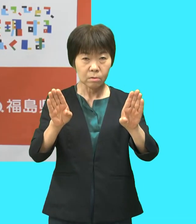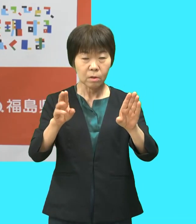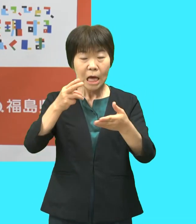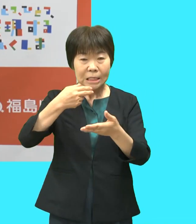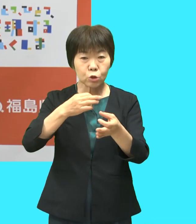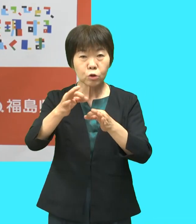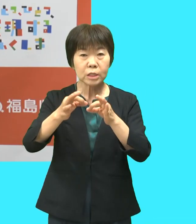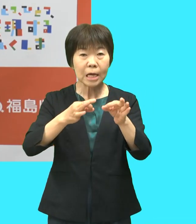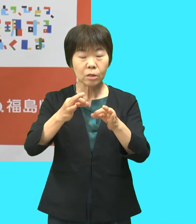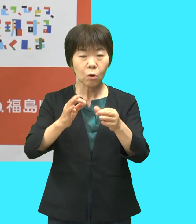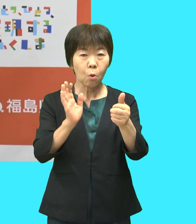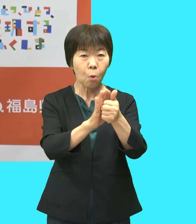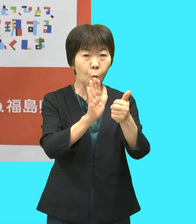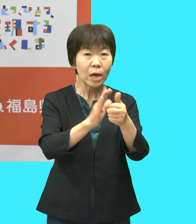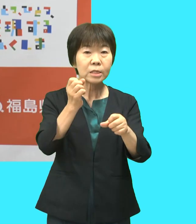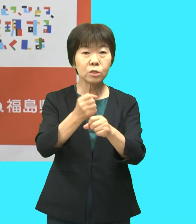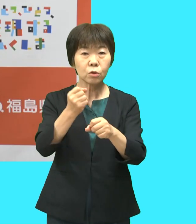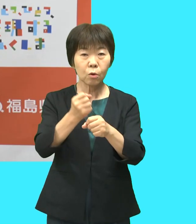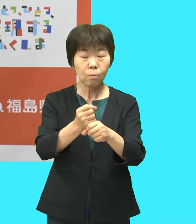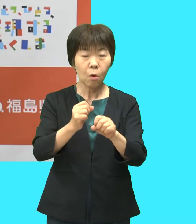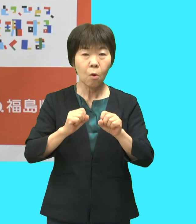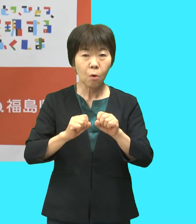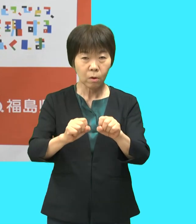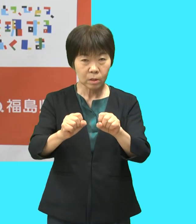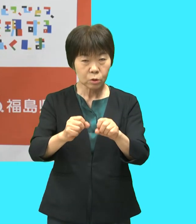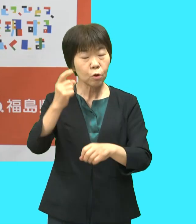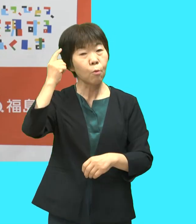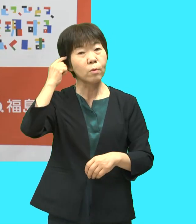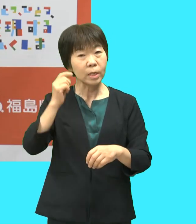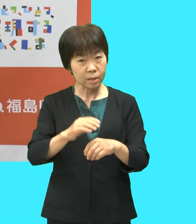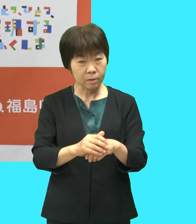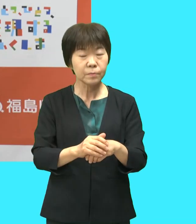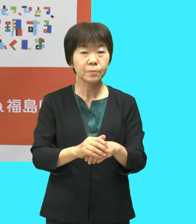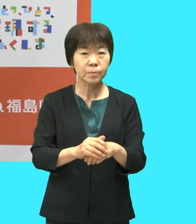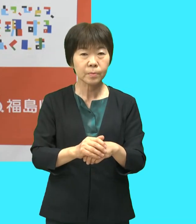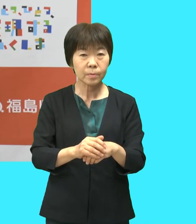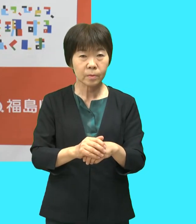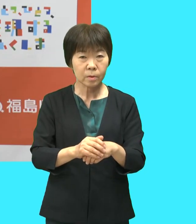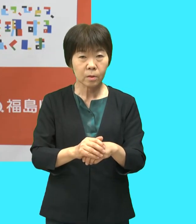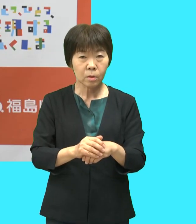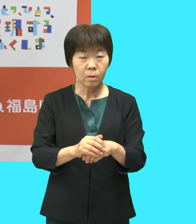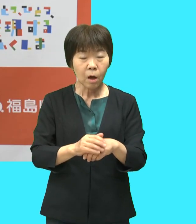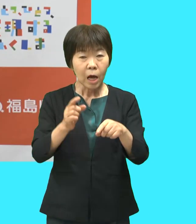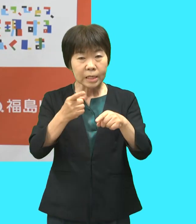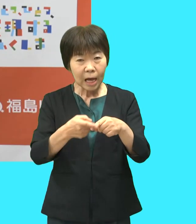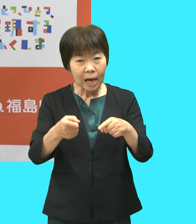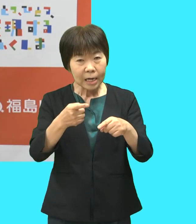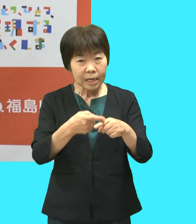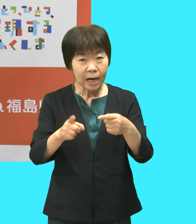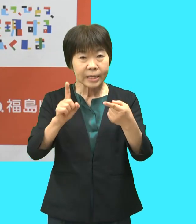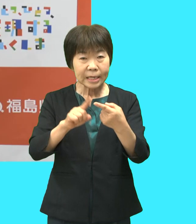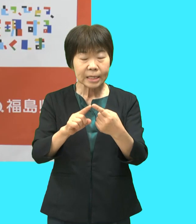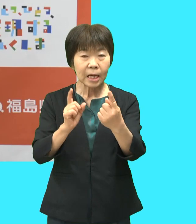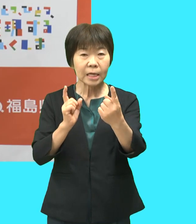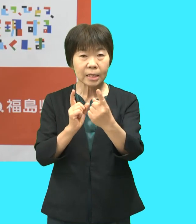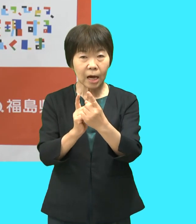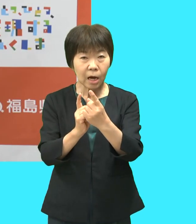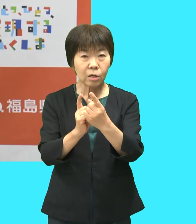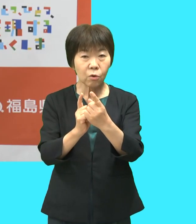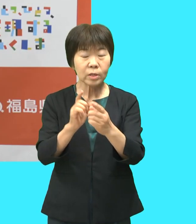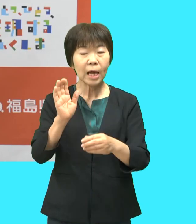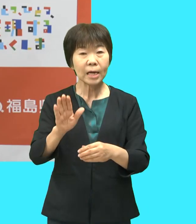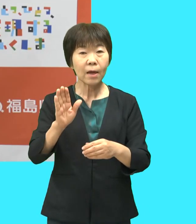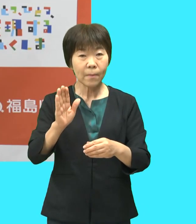店の応援事業というものも行っていくかと思います。で、こういった段階的な対応策であれば、比較